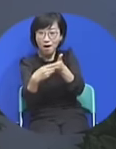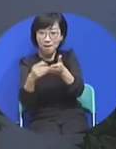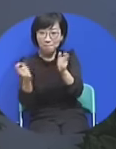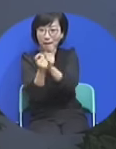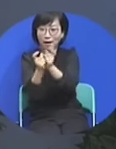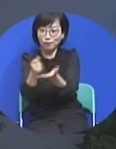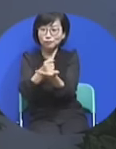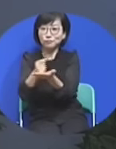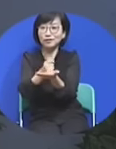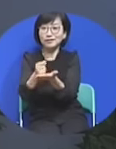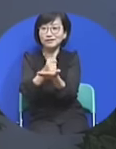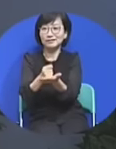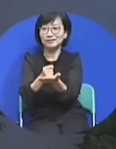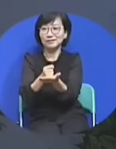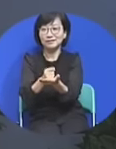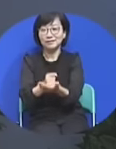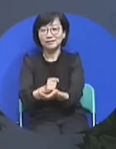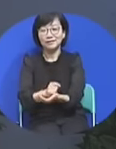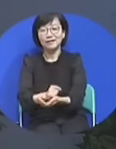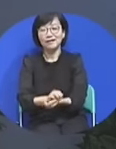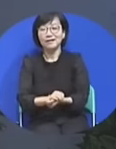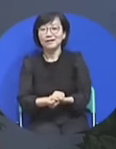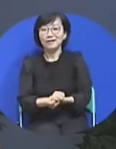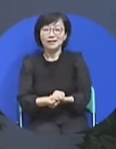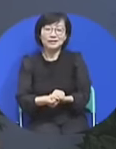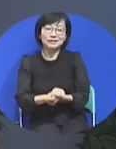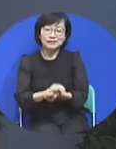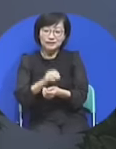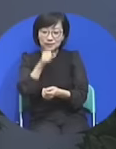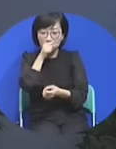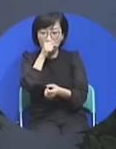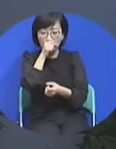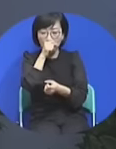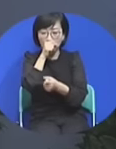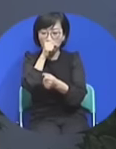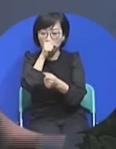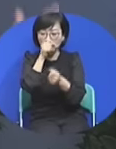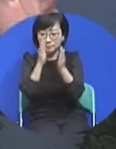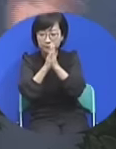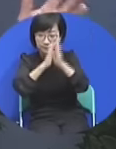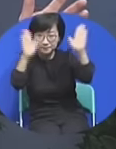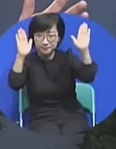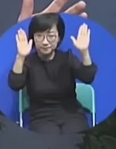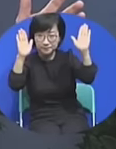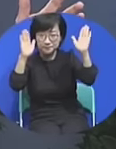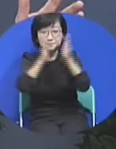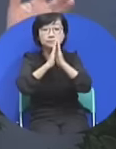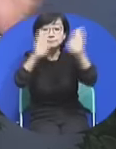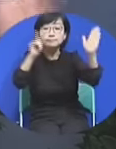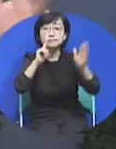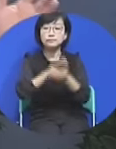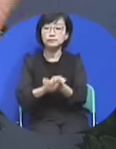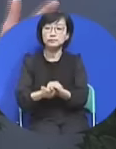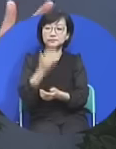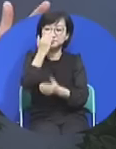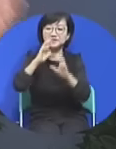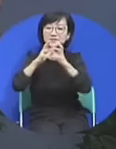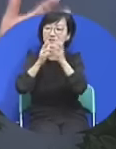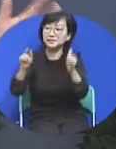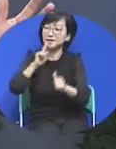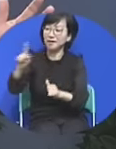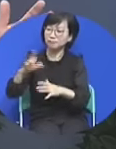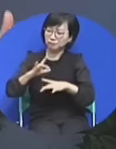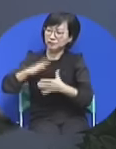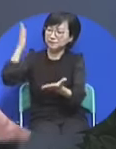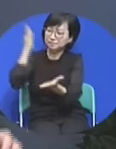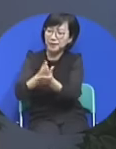성경은 그렇게 돼 있지 않습니다. That's not what the Bible records. 모세가 이스라엘 민족을 보고 말했습니다. 두려워하지 말고 하나님께서 행하시는 일을